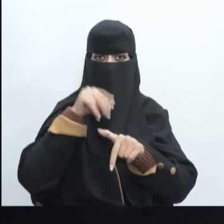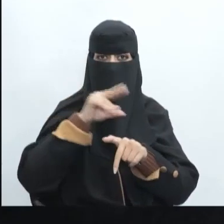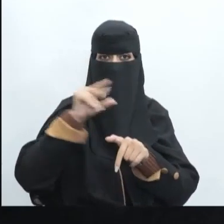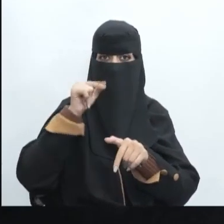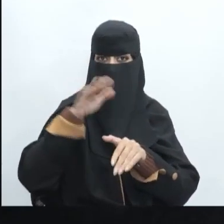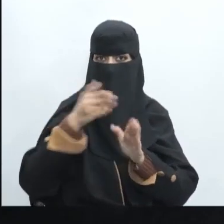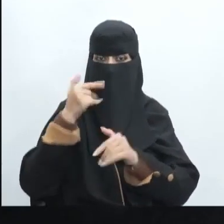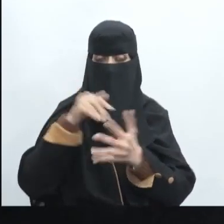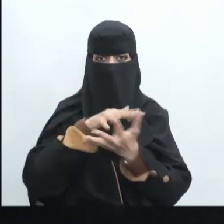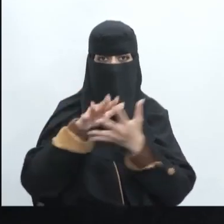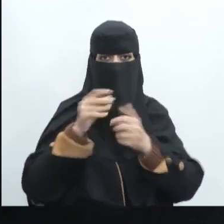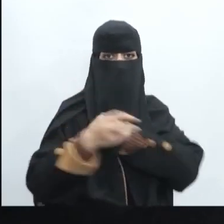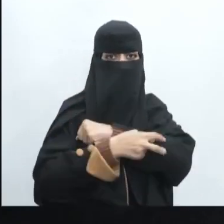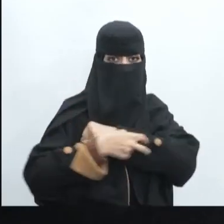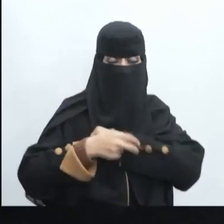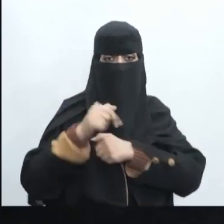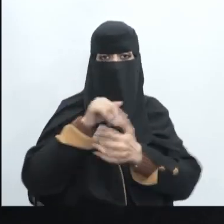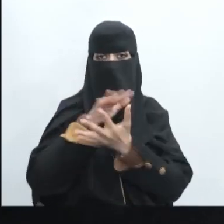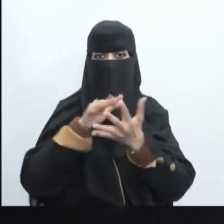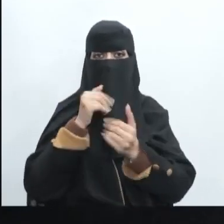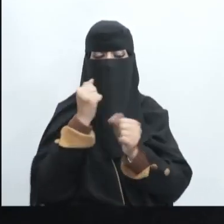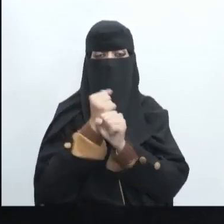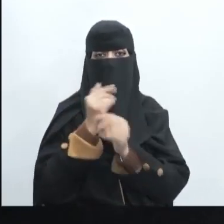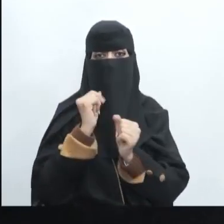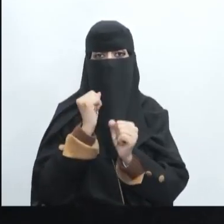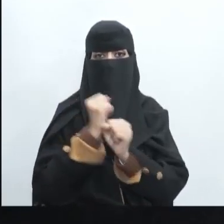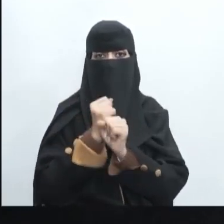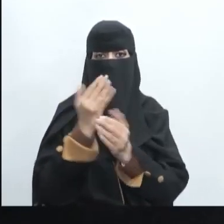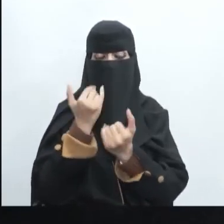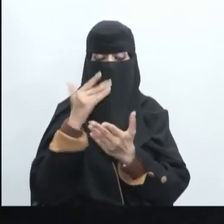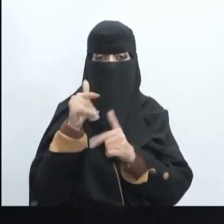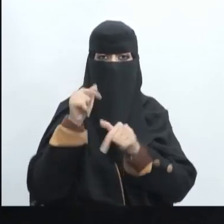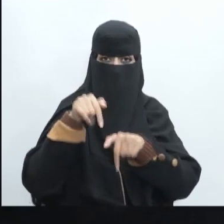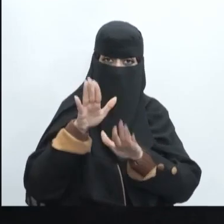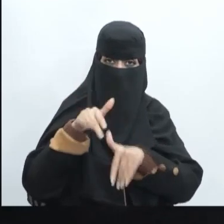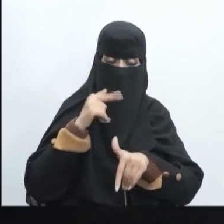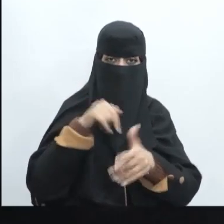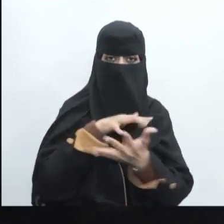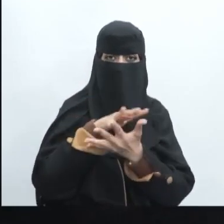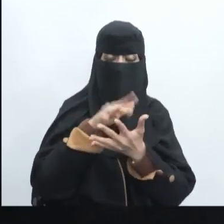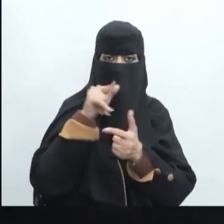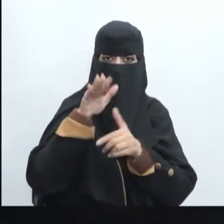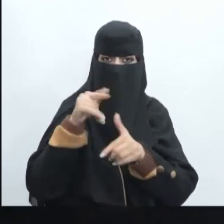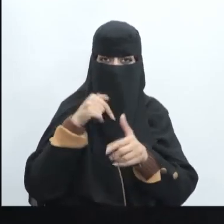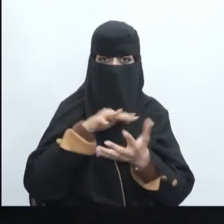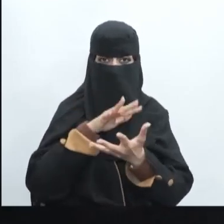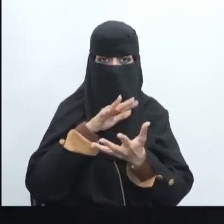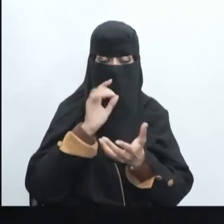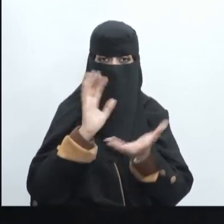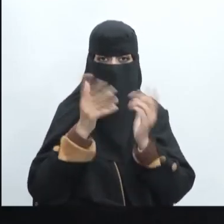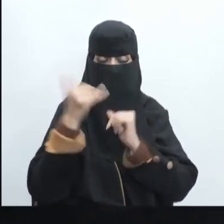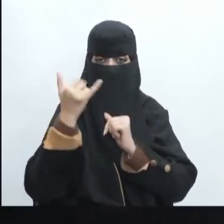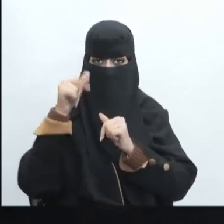يواجه مشكله الفقر والبطاله في اولاها ايضا احدى المشكلات التي يواجهها العالم العربي